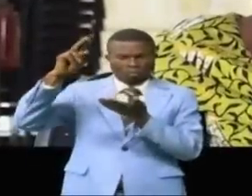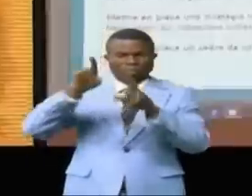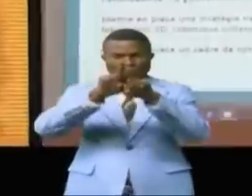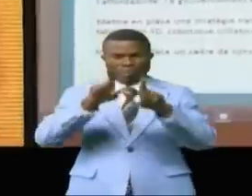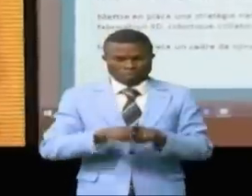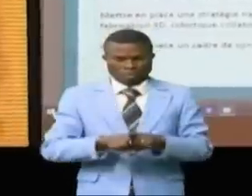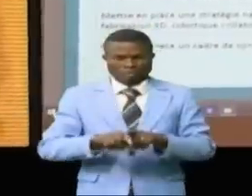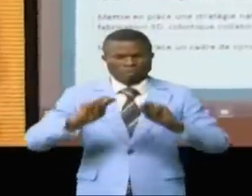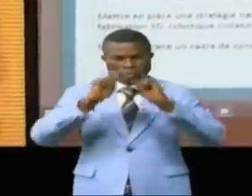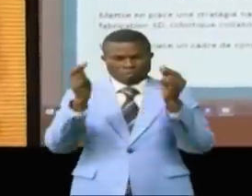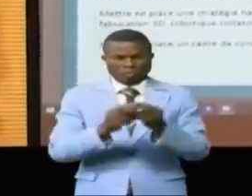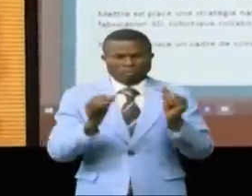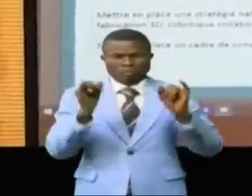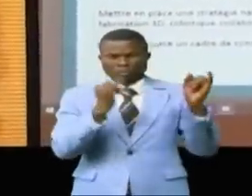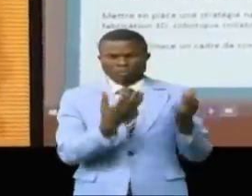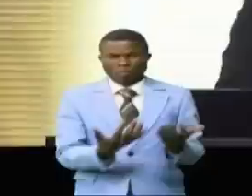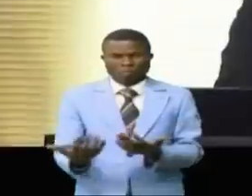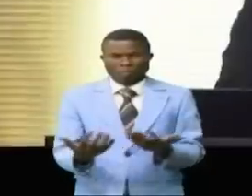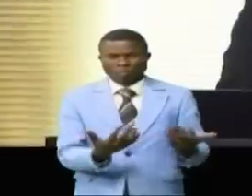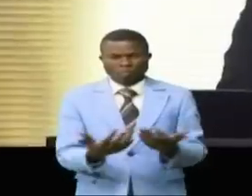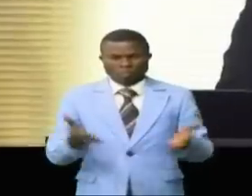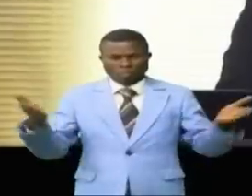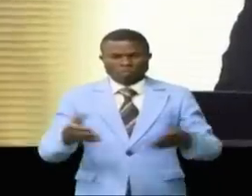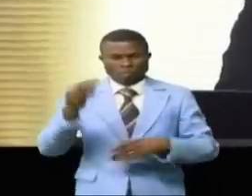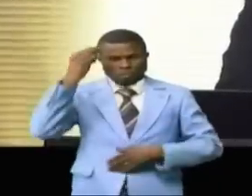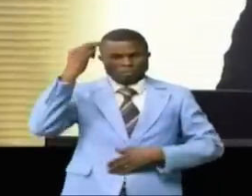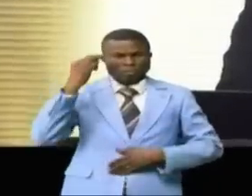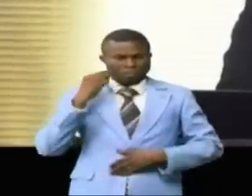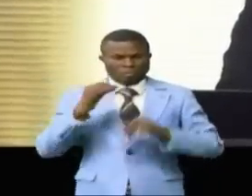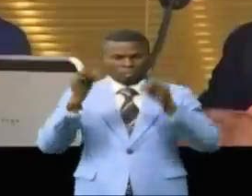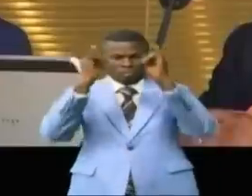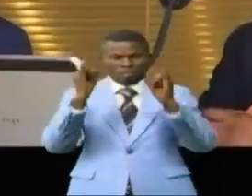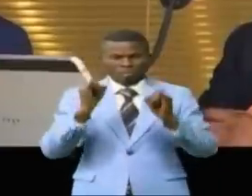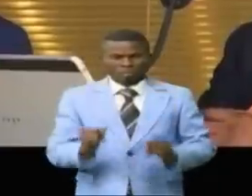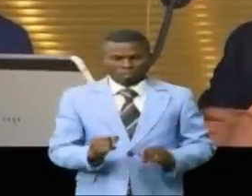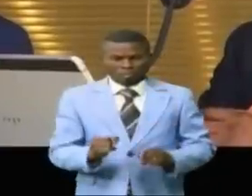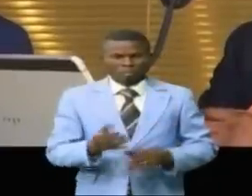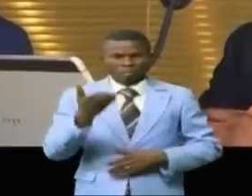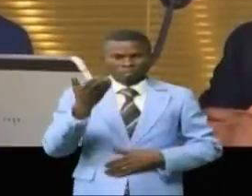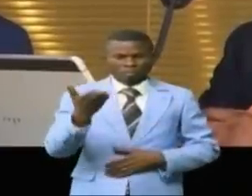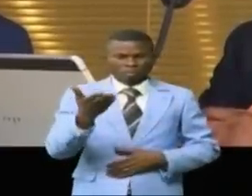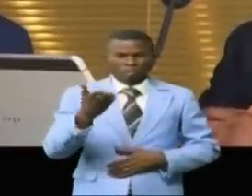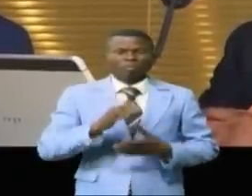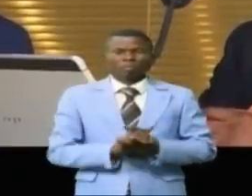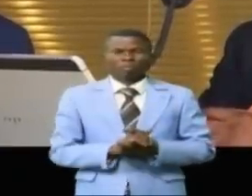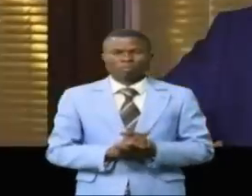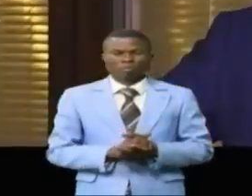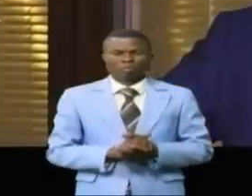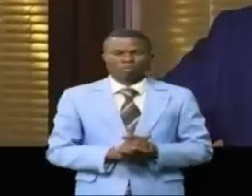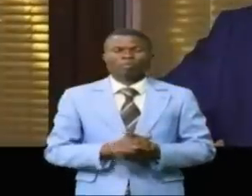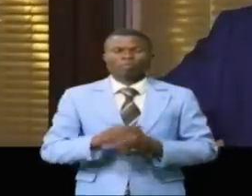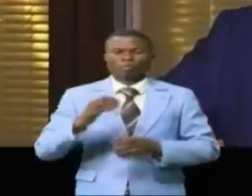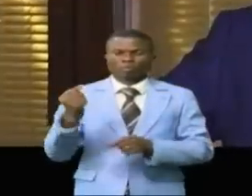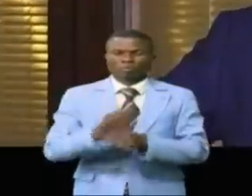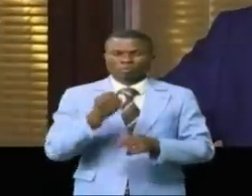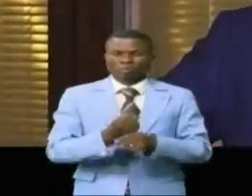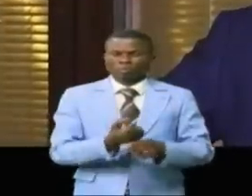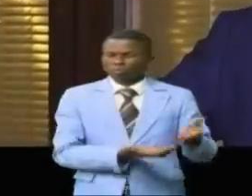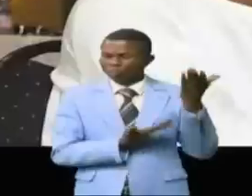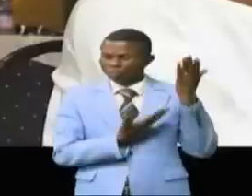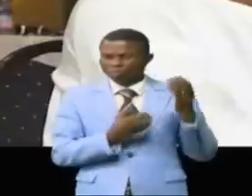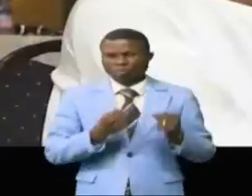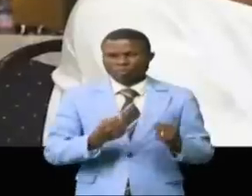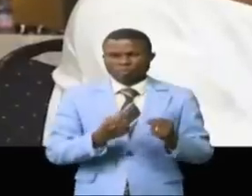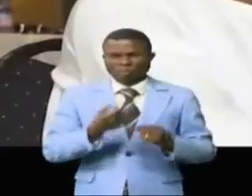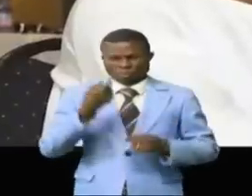à ceux du numérique en présence du ministre du numérique Eberhard Kolongele. Un exercice d'une grande